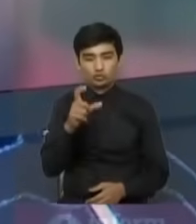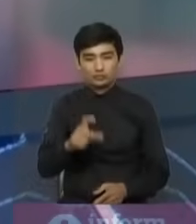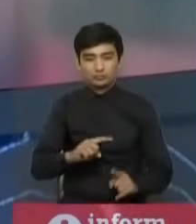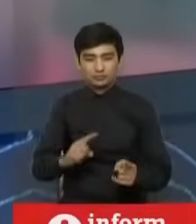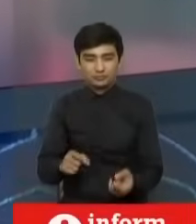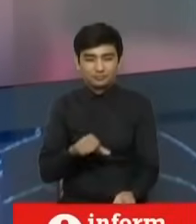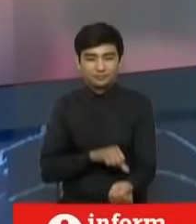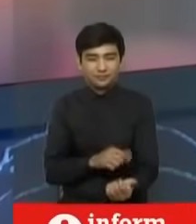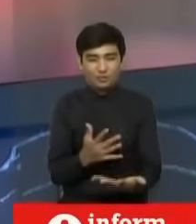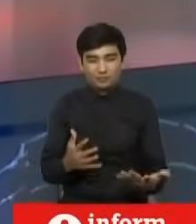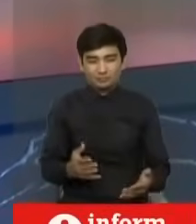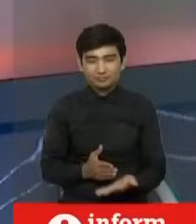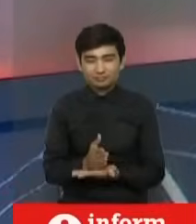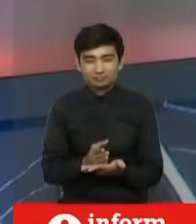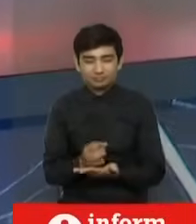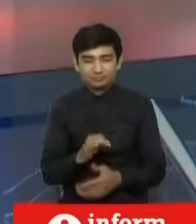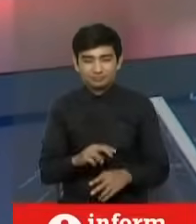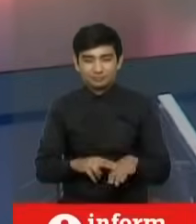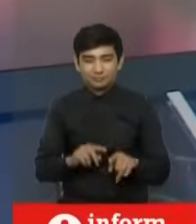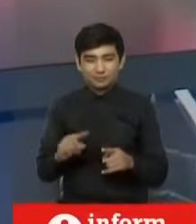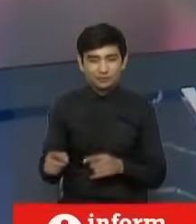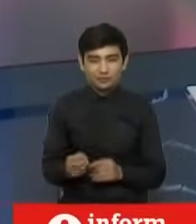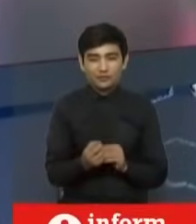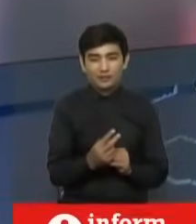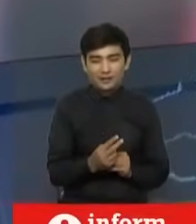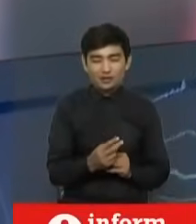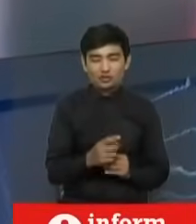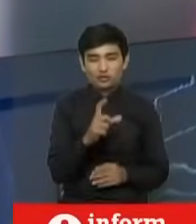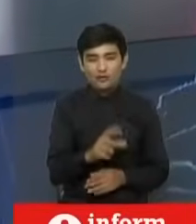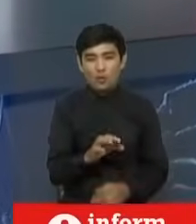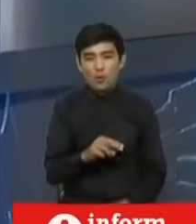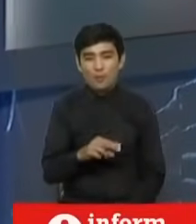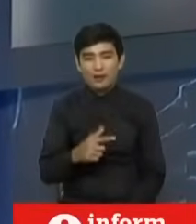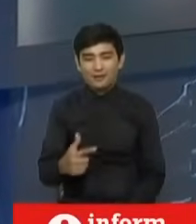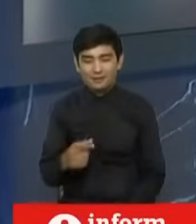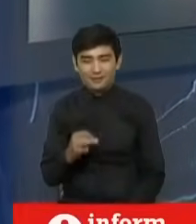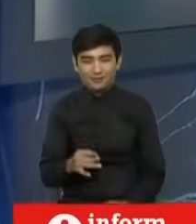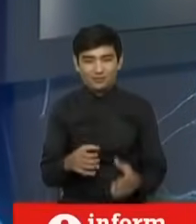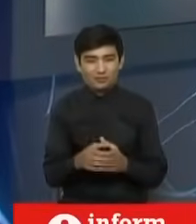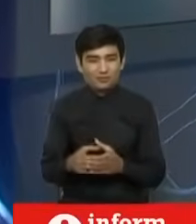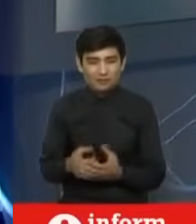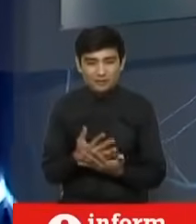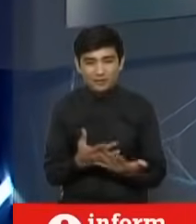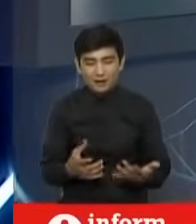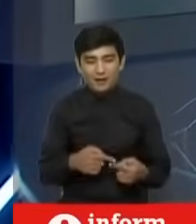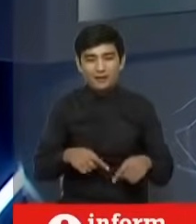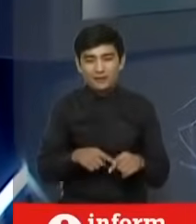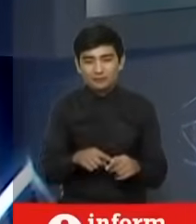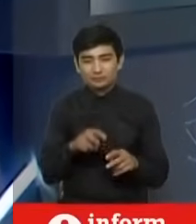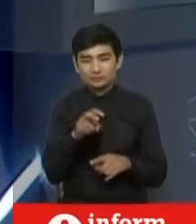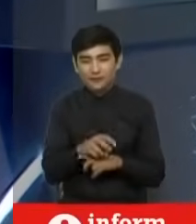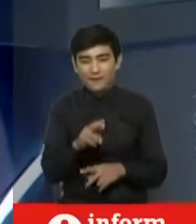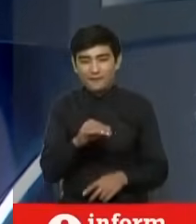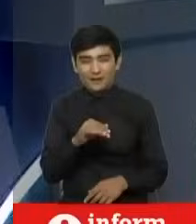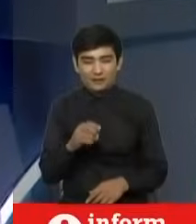борьбе с наркопреступностью, в том числе арестованы 12 членов ОПГ. Об этом сообщили в агентстве по финансовому мониторингу. Свою деятельность